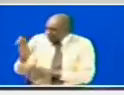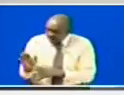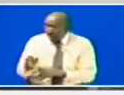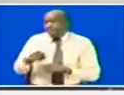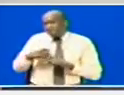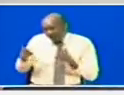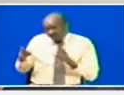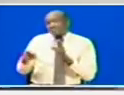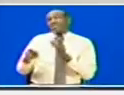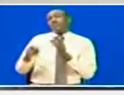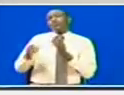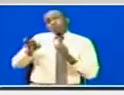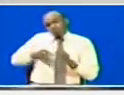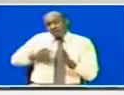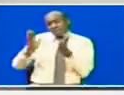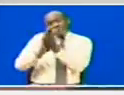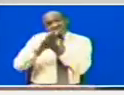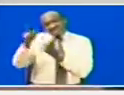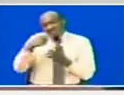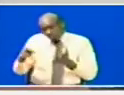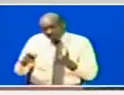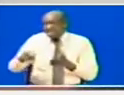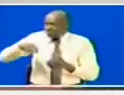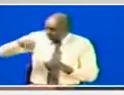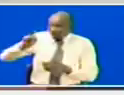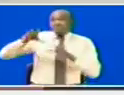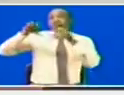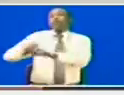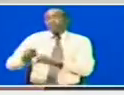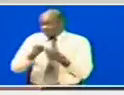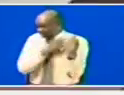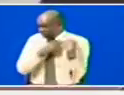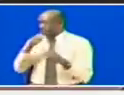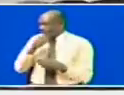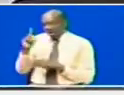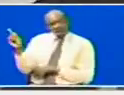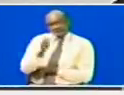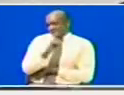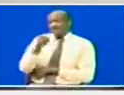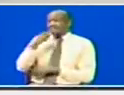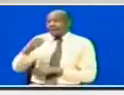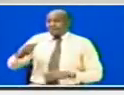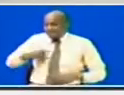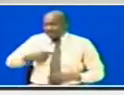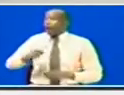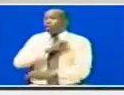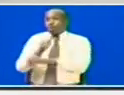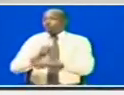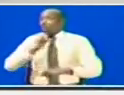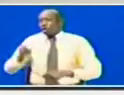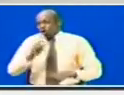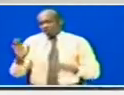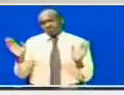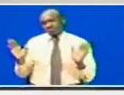Lakini zile sifa za mwanamke si za kusema kwamba anachukua sasa jukumu la mume. Anachukua kwamba yeye ndiye anachukua jukumu la mume. Hapana.